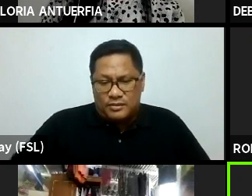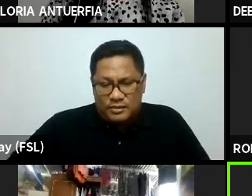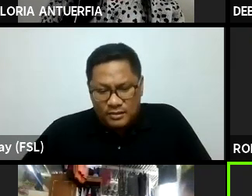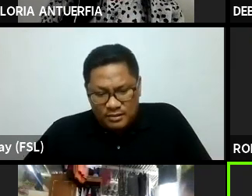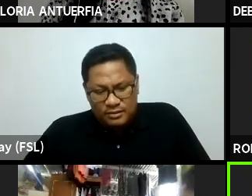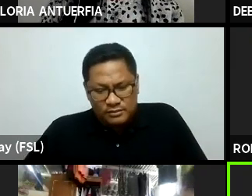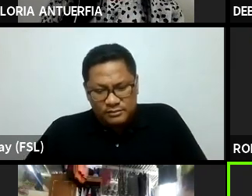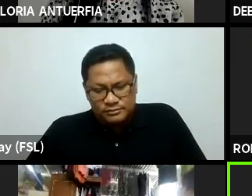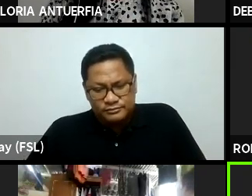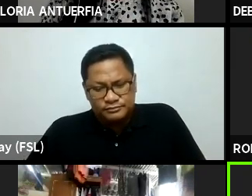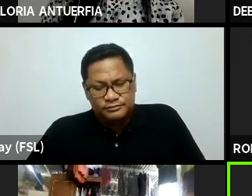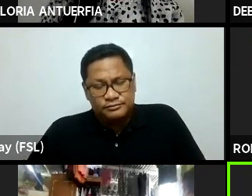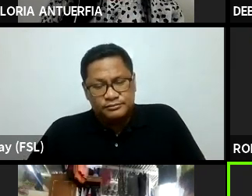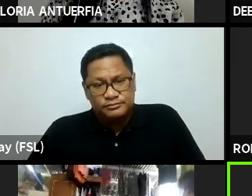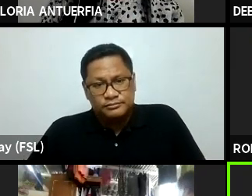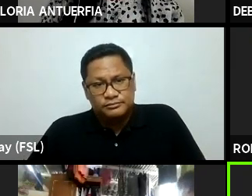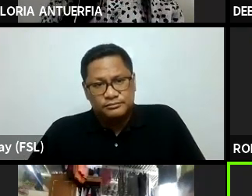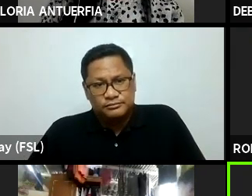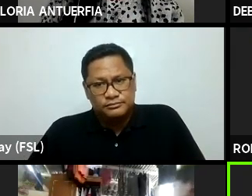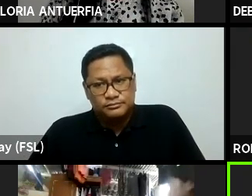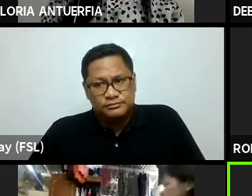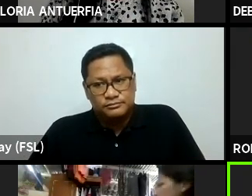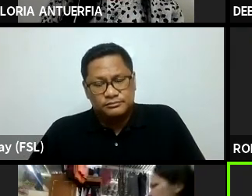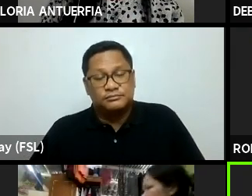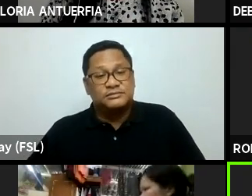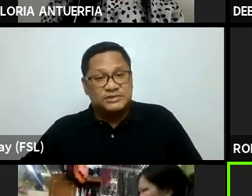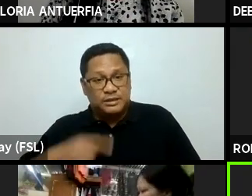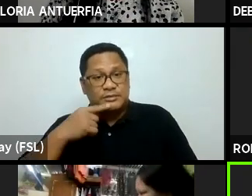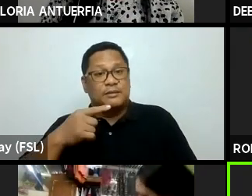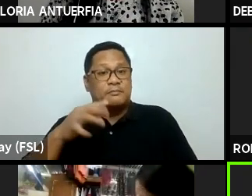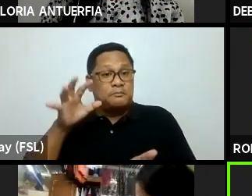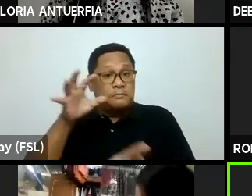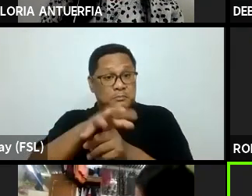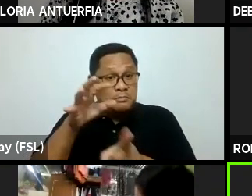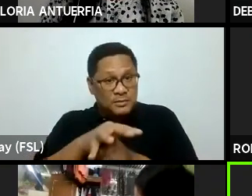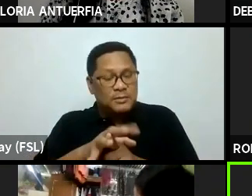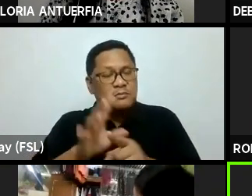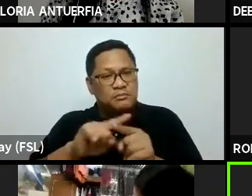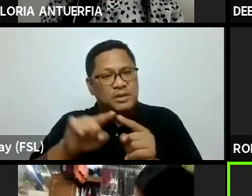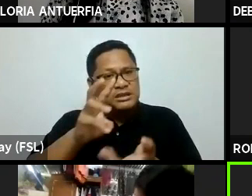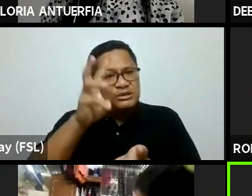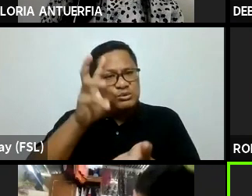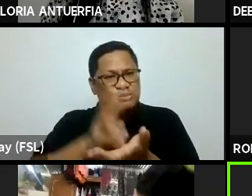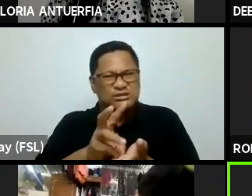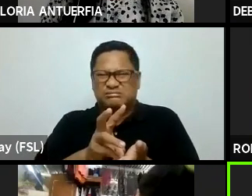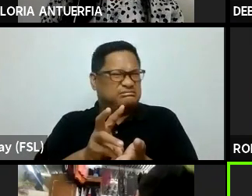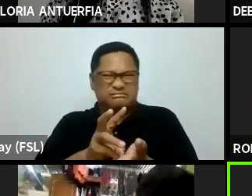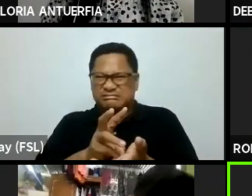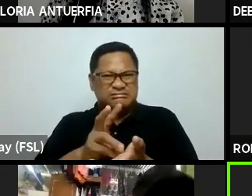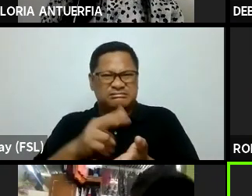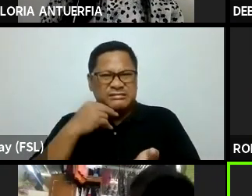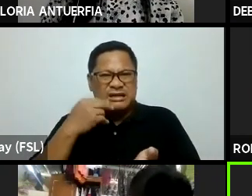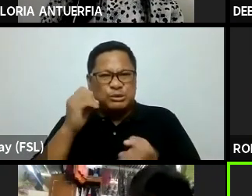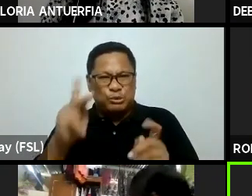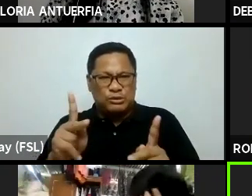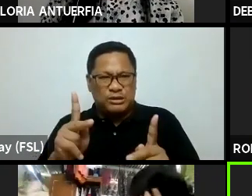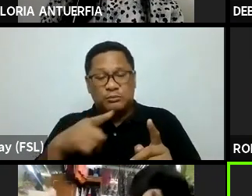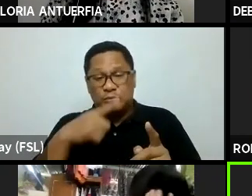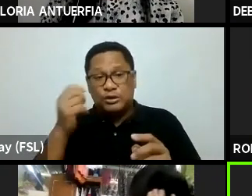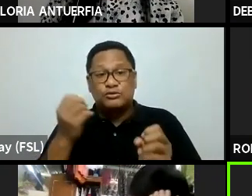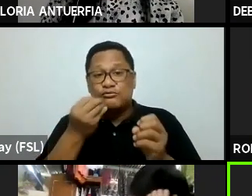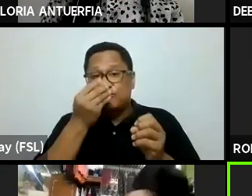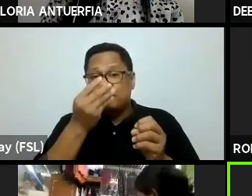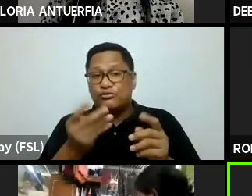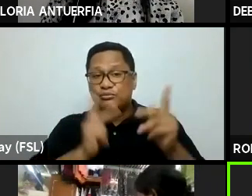Nag-tip naman siya, kaso po yun nga po yung location, hindi po siya naging okay kasi hindi po matao yung